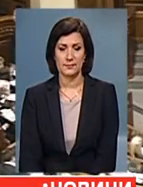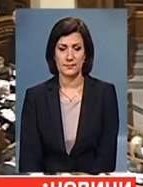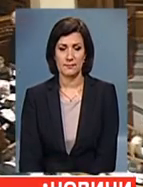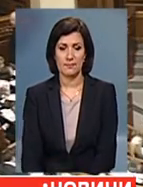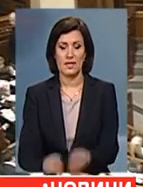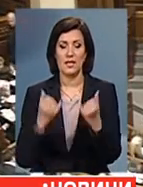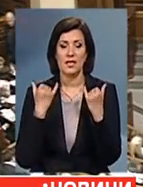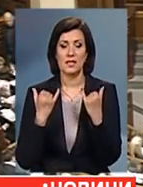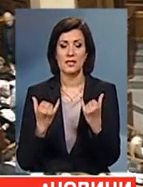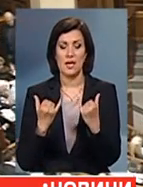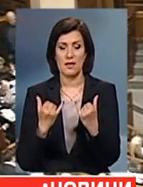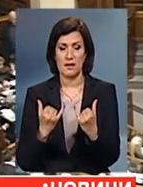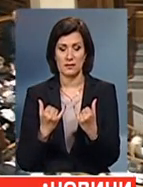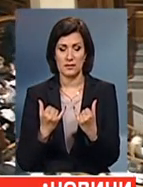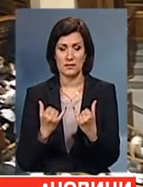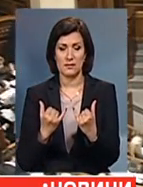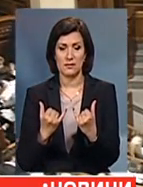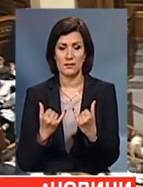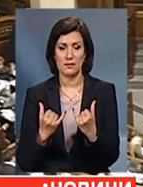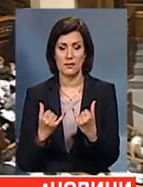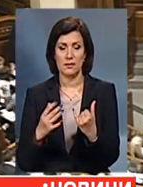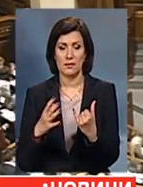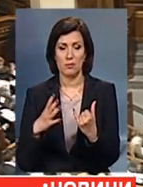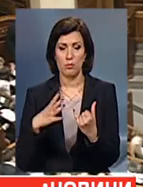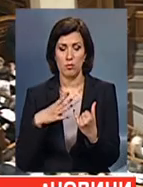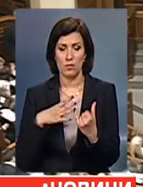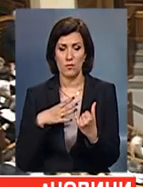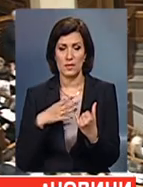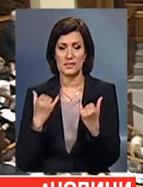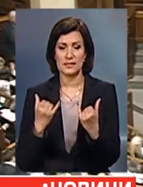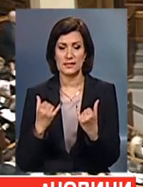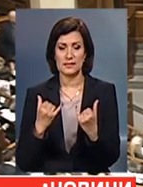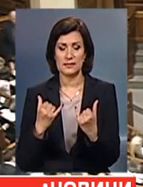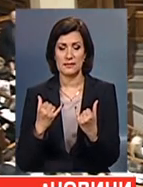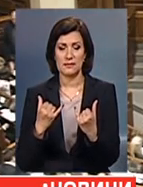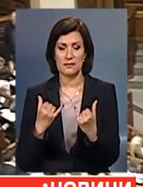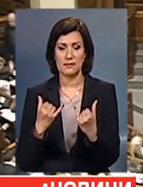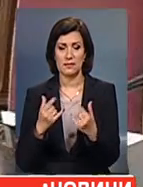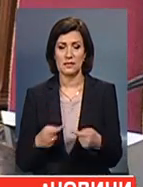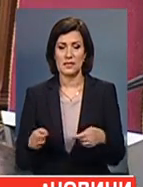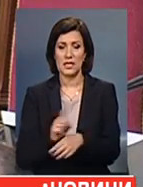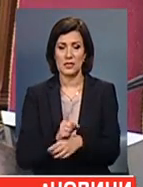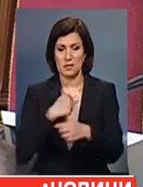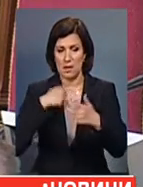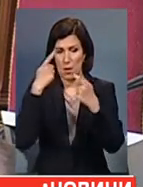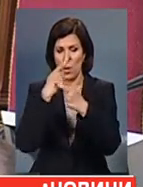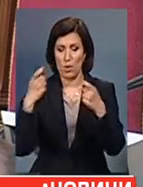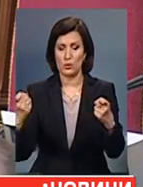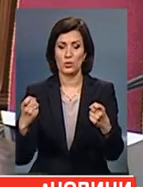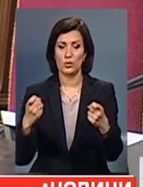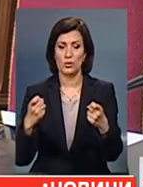На жаль, тільки одна з проєктів закону був прийнятий. Зараз, згідно регламенту, я оголошую